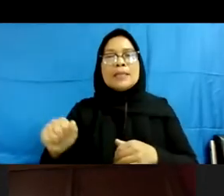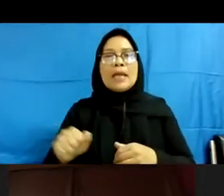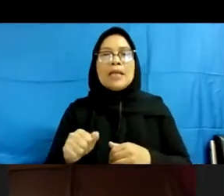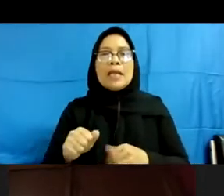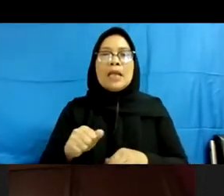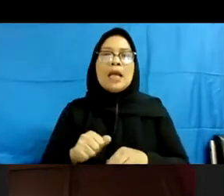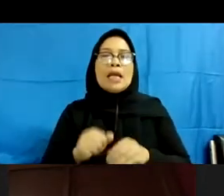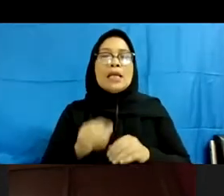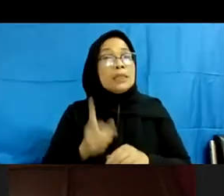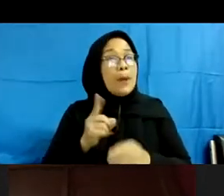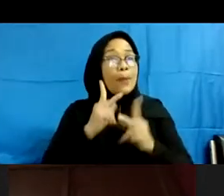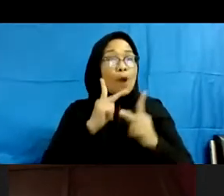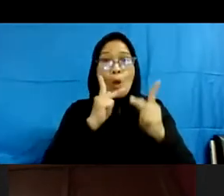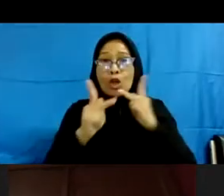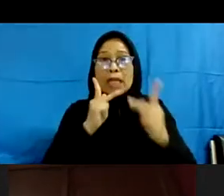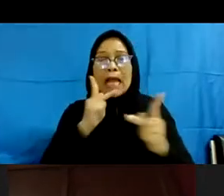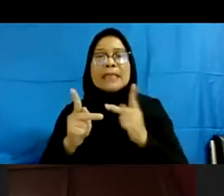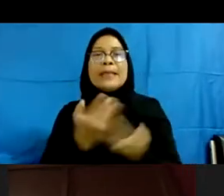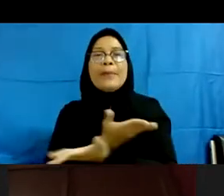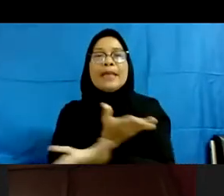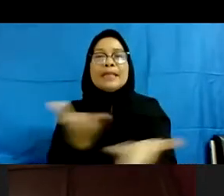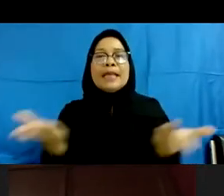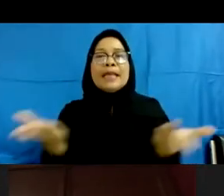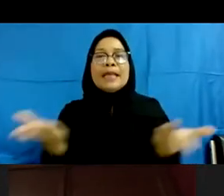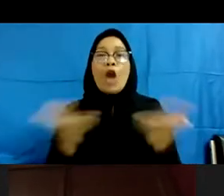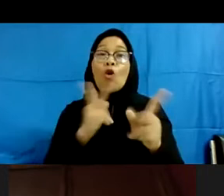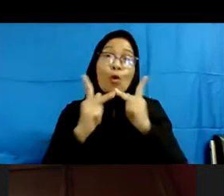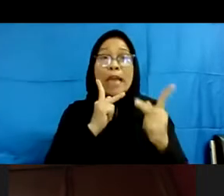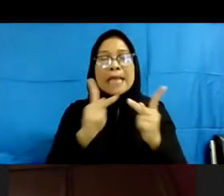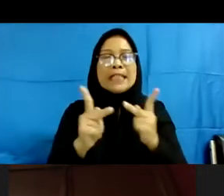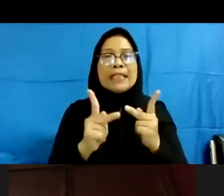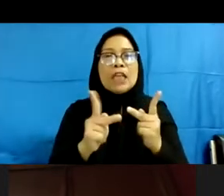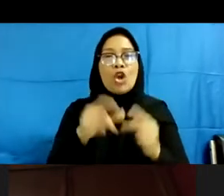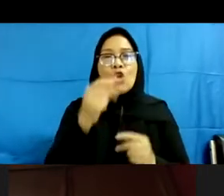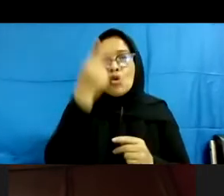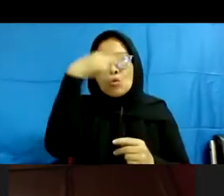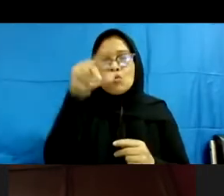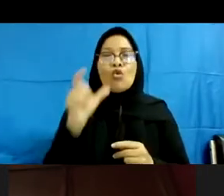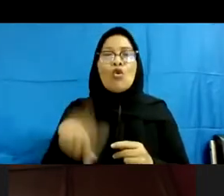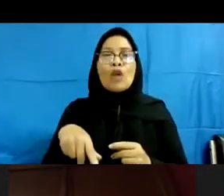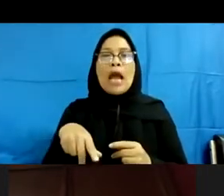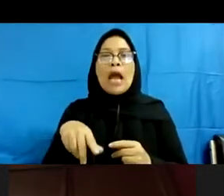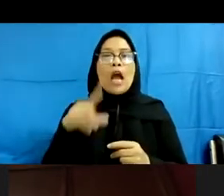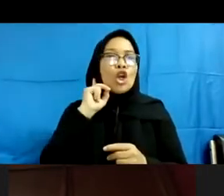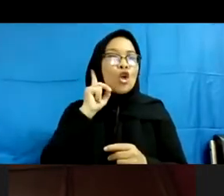alat komunikasi atau media komunikasi itu yang untuk orang awas, selain itu juga keterbatasan dalam